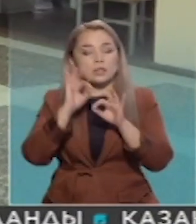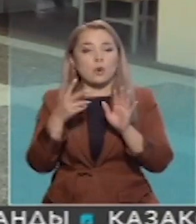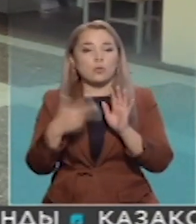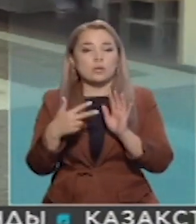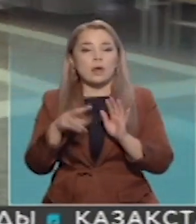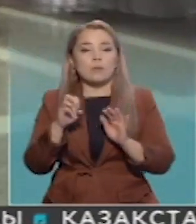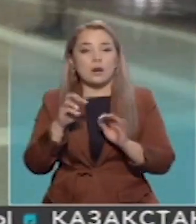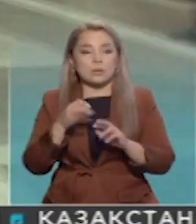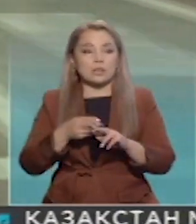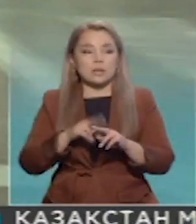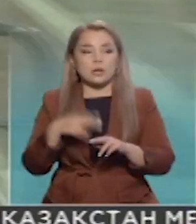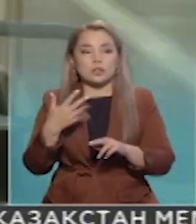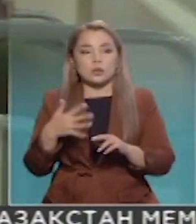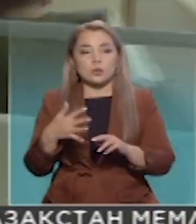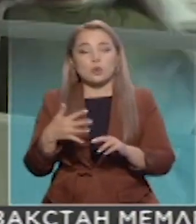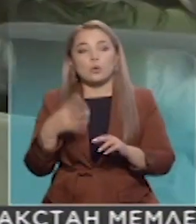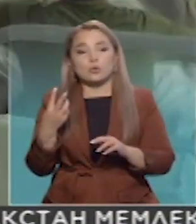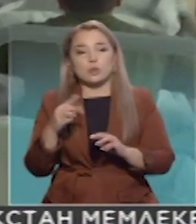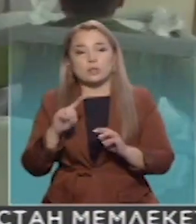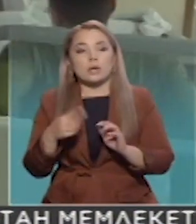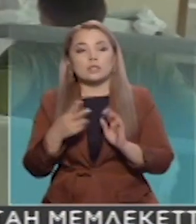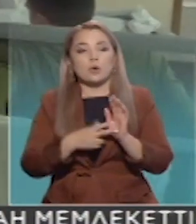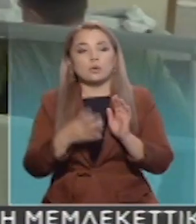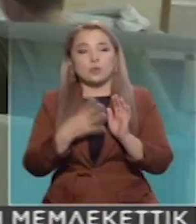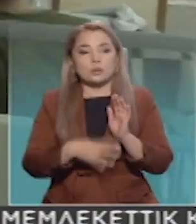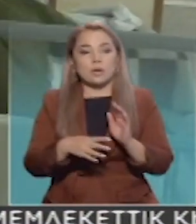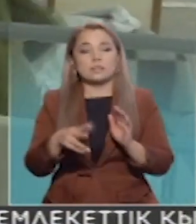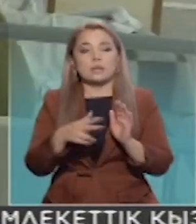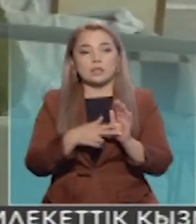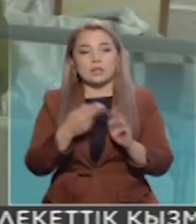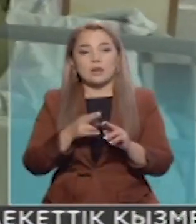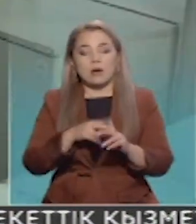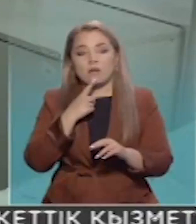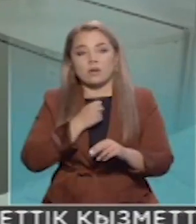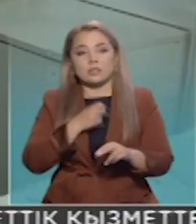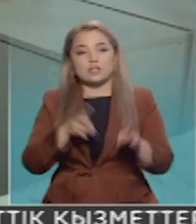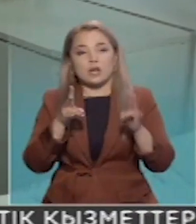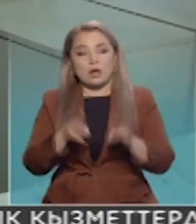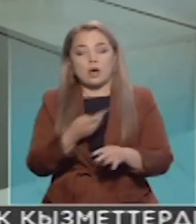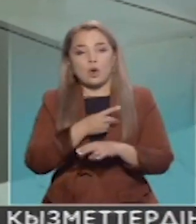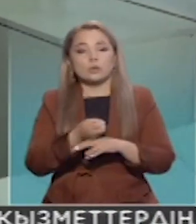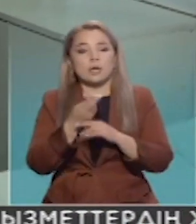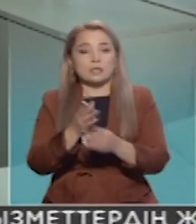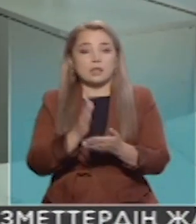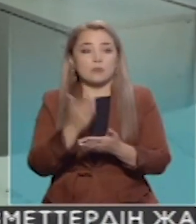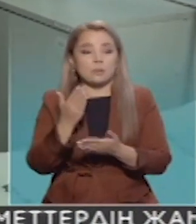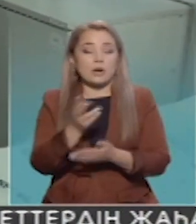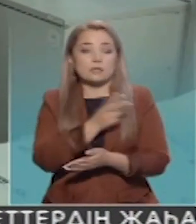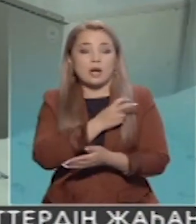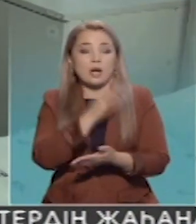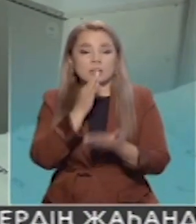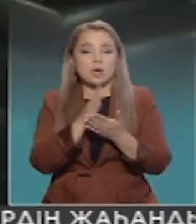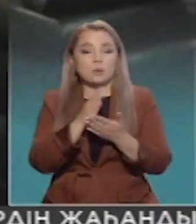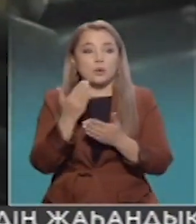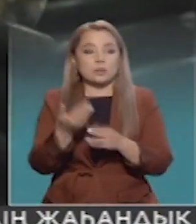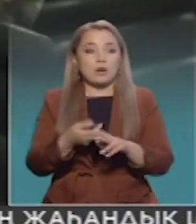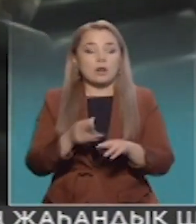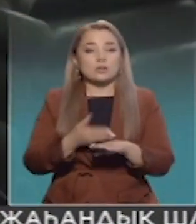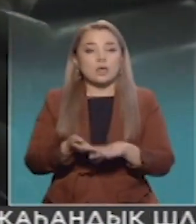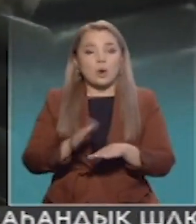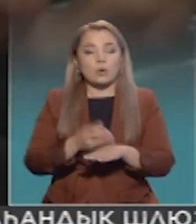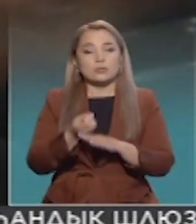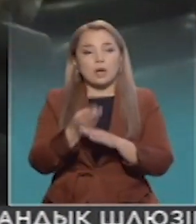30 мамыр күні 53-898 гарнизонда офицер жараланып, ауруханаға түскен еді. Дәрігерлердің айтуынша, ол ауыр